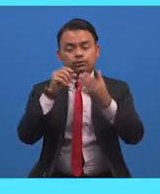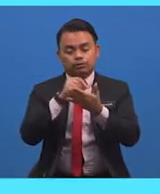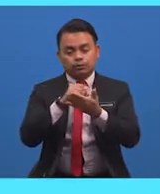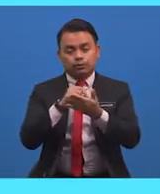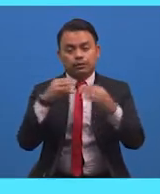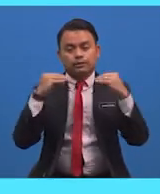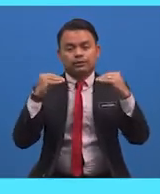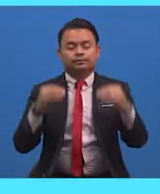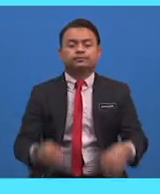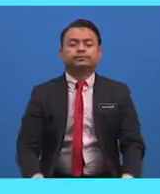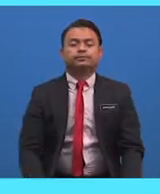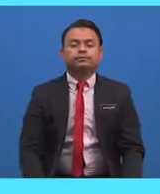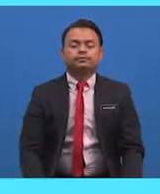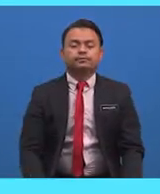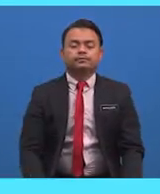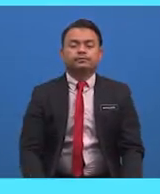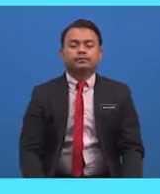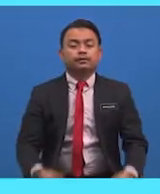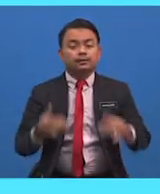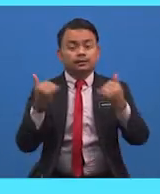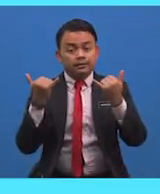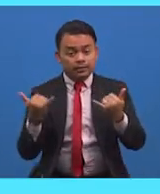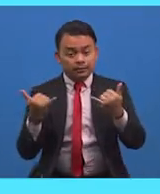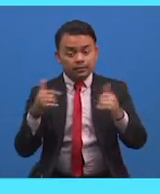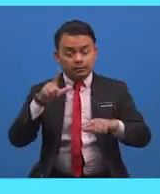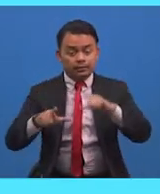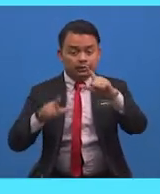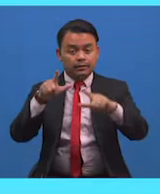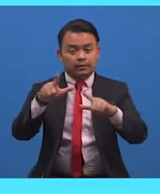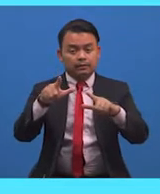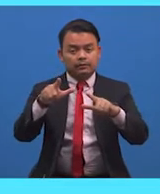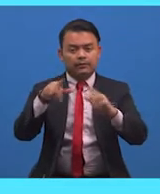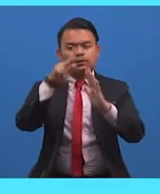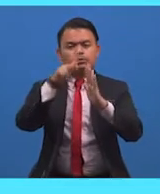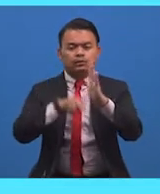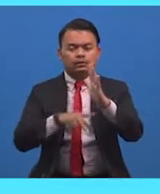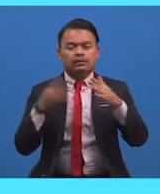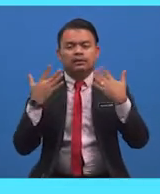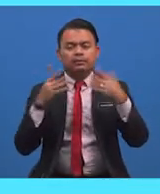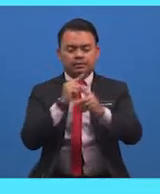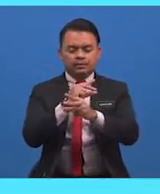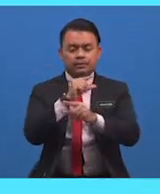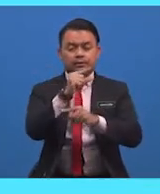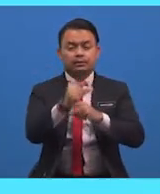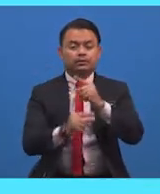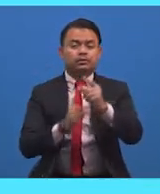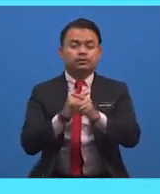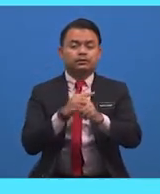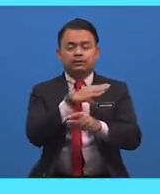Seterusnya ialah langkah mengurangkan pemanasan global dan penipisan lapisan